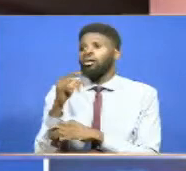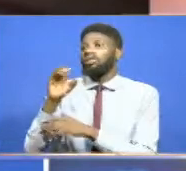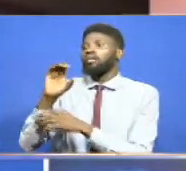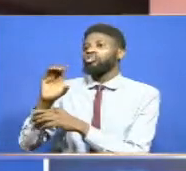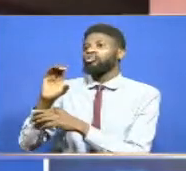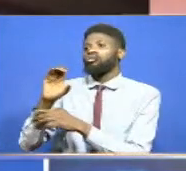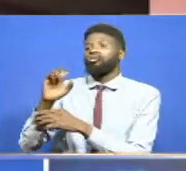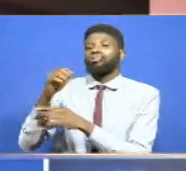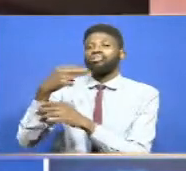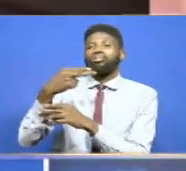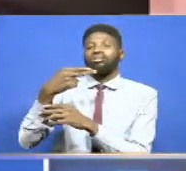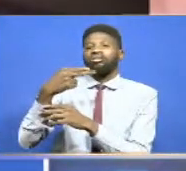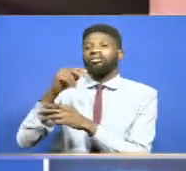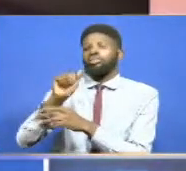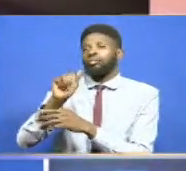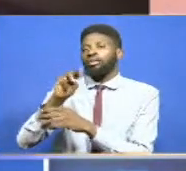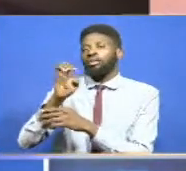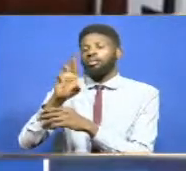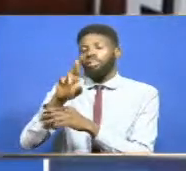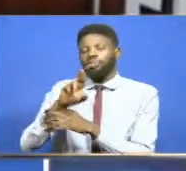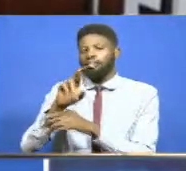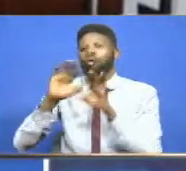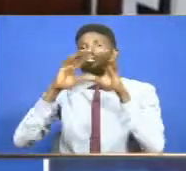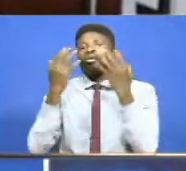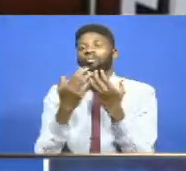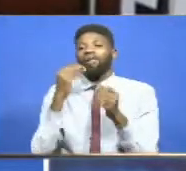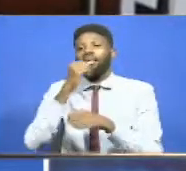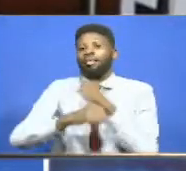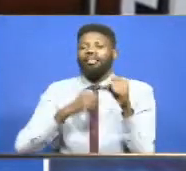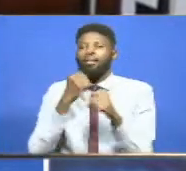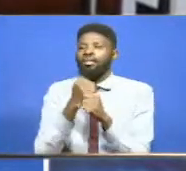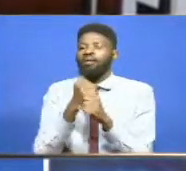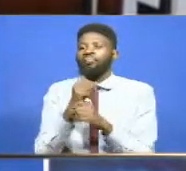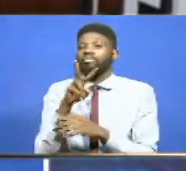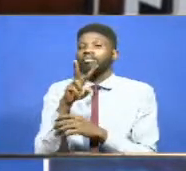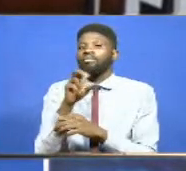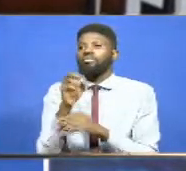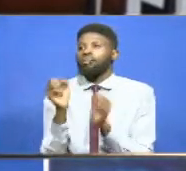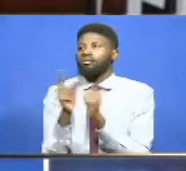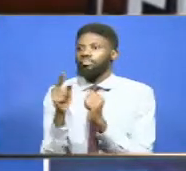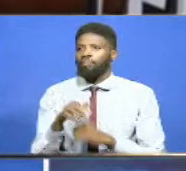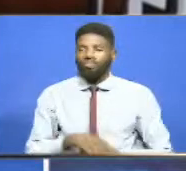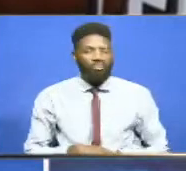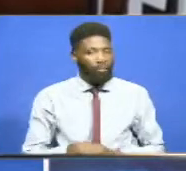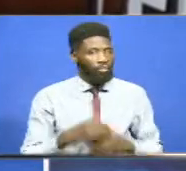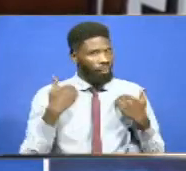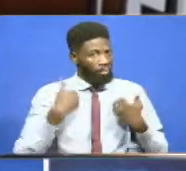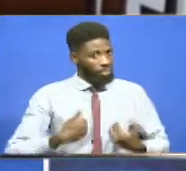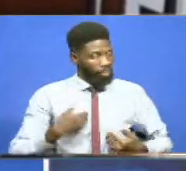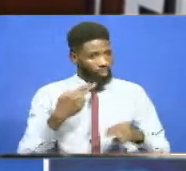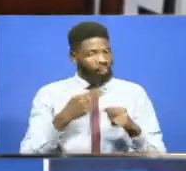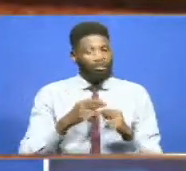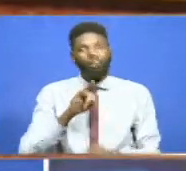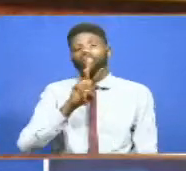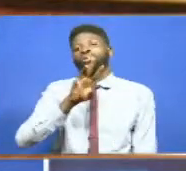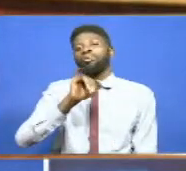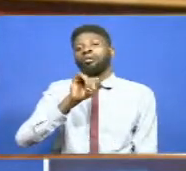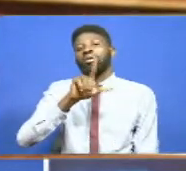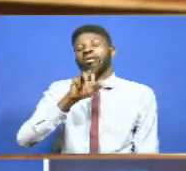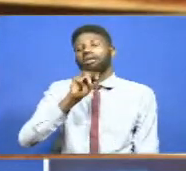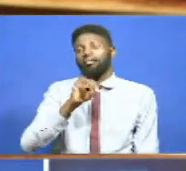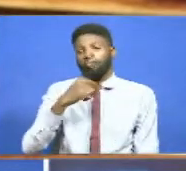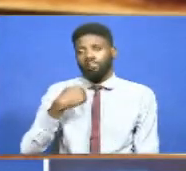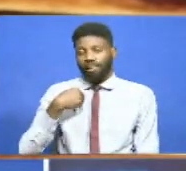Global mwaka 2011. My name is William Ouko. I am a judge of the Court of Appeal and also